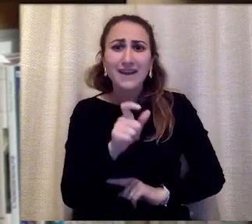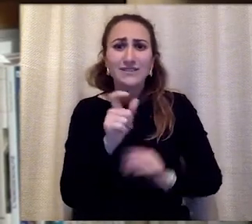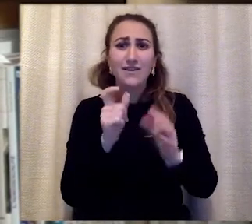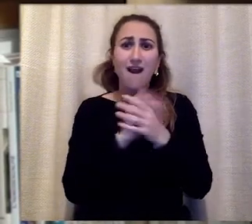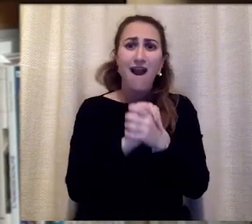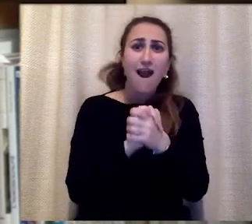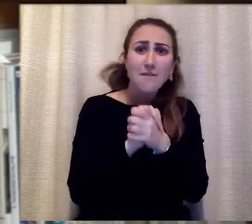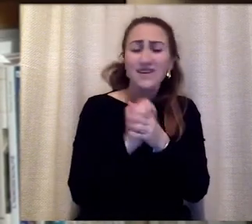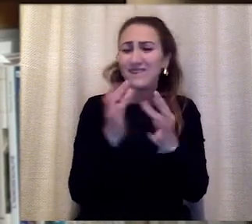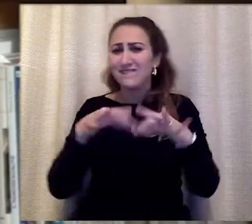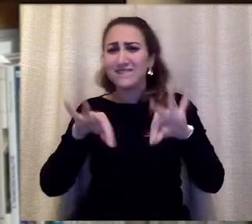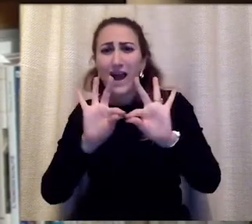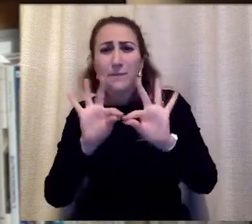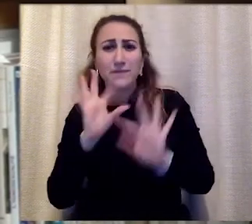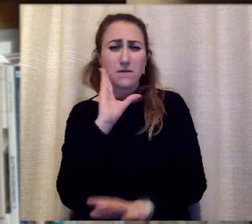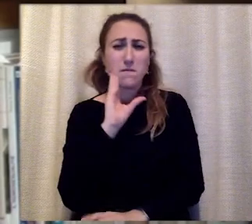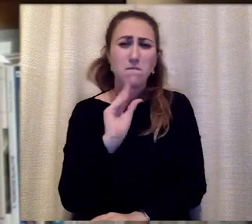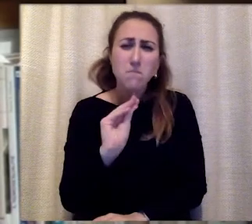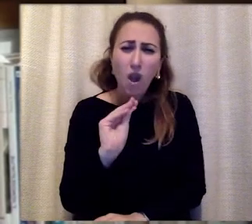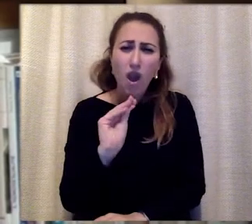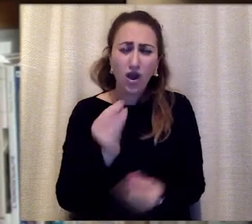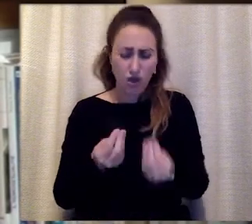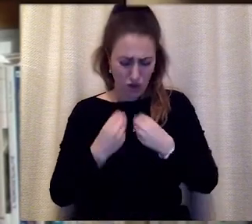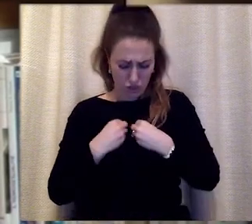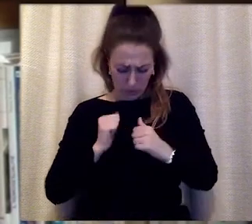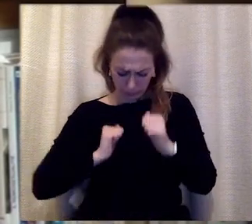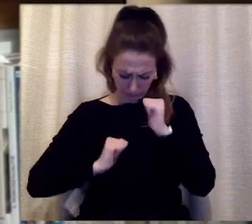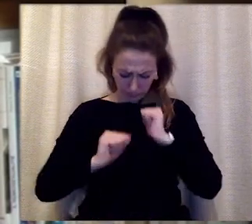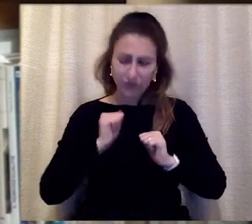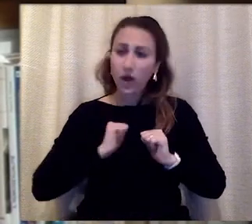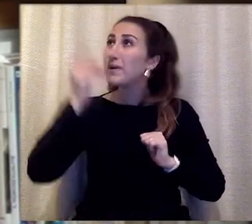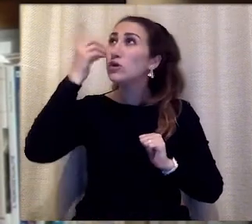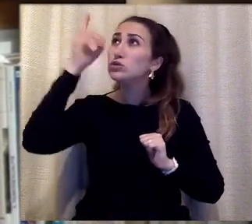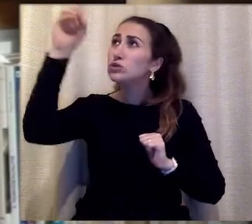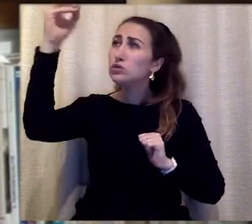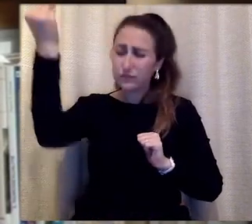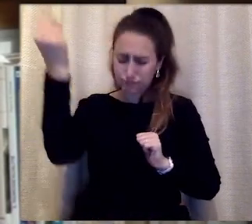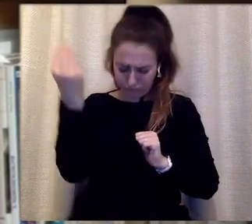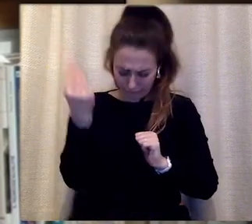cher, pour pouvoir aider les autres à le vivre aussi.